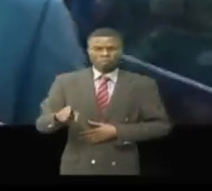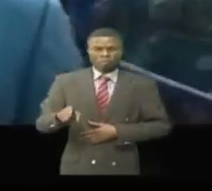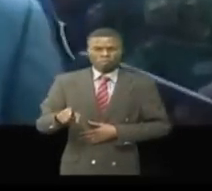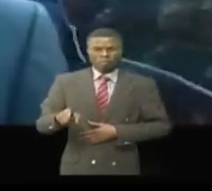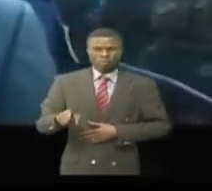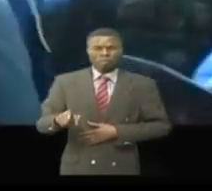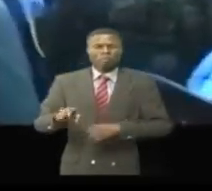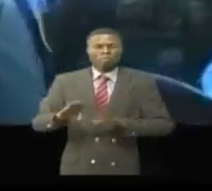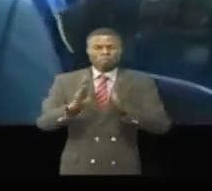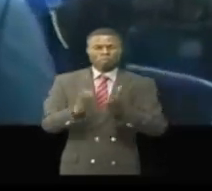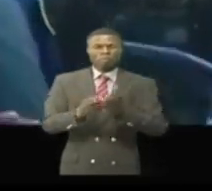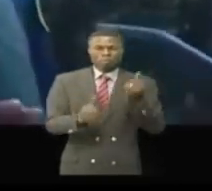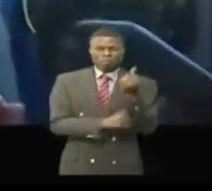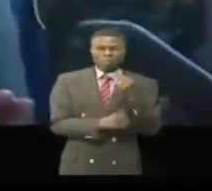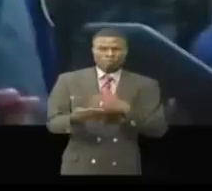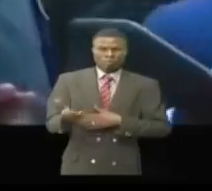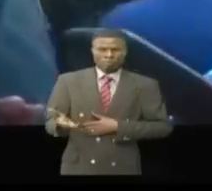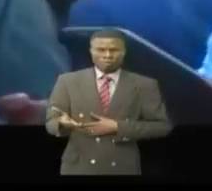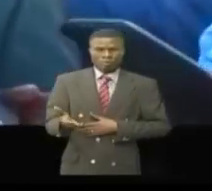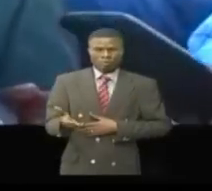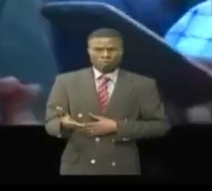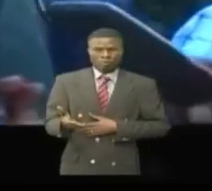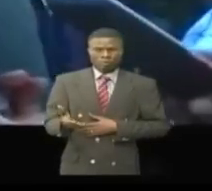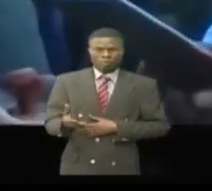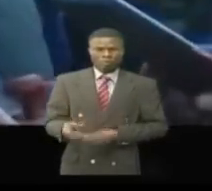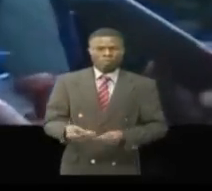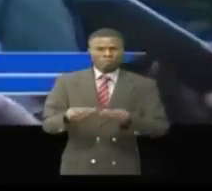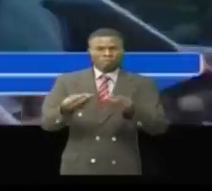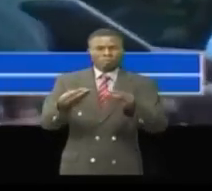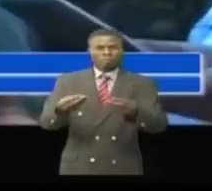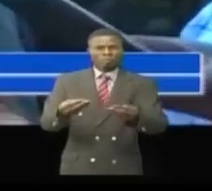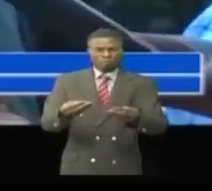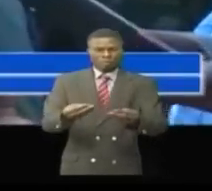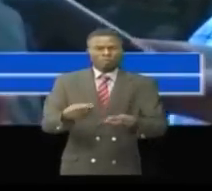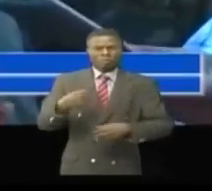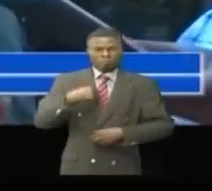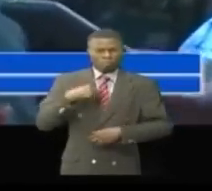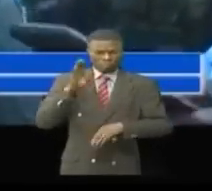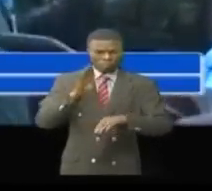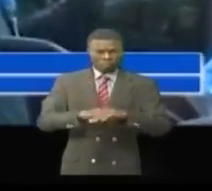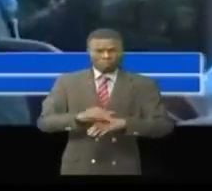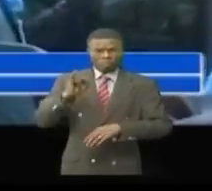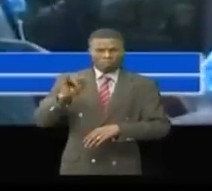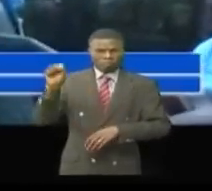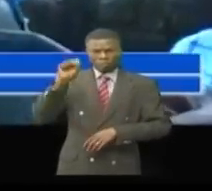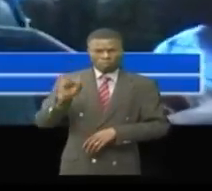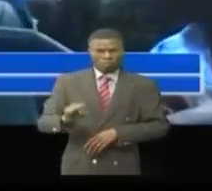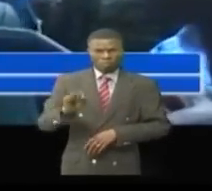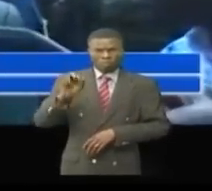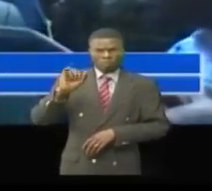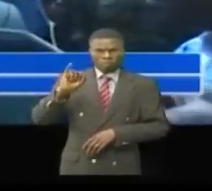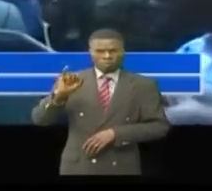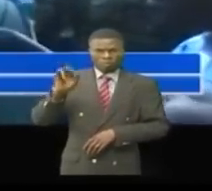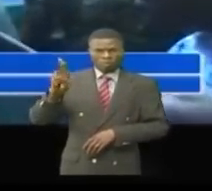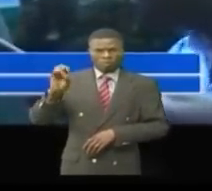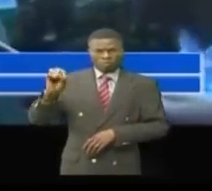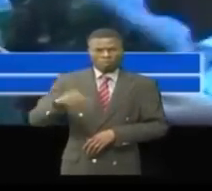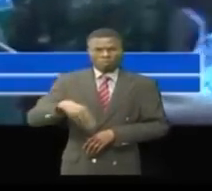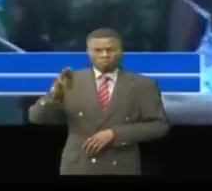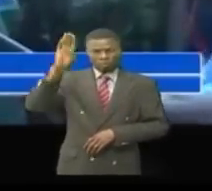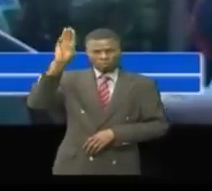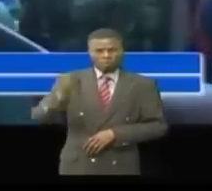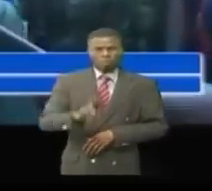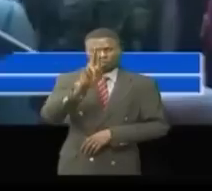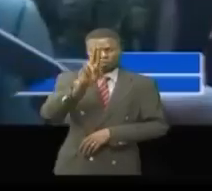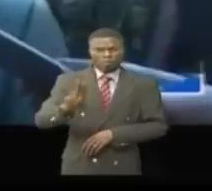pour l'accueil chaleureux qui vient de m'être réservé. Je suis ici à Isiro en transit pour les Bazouélé